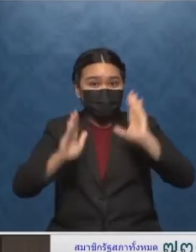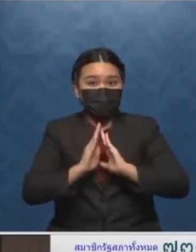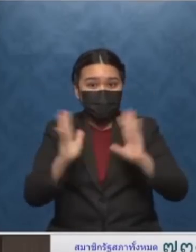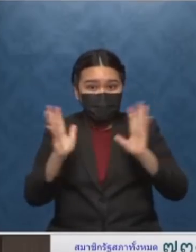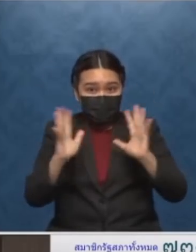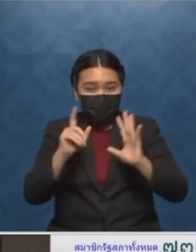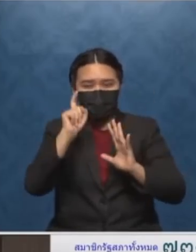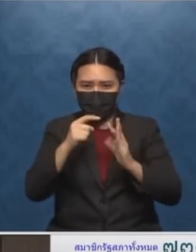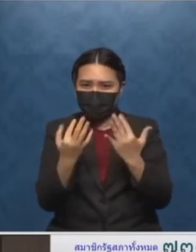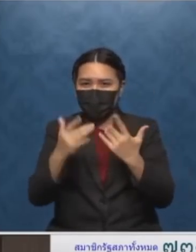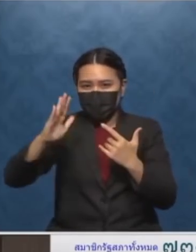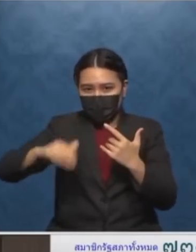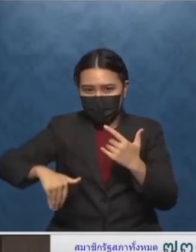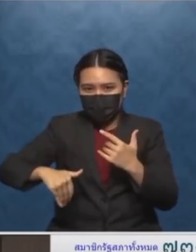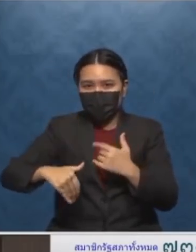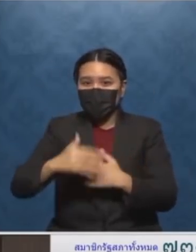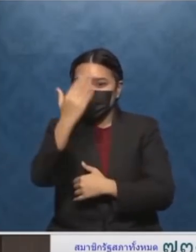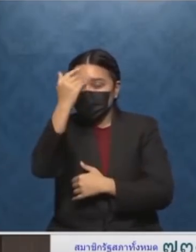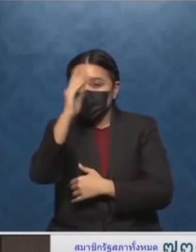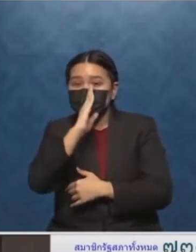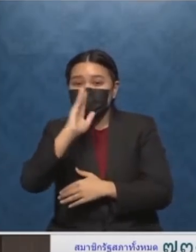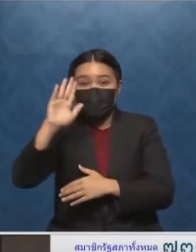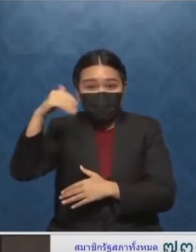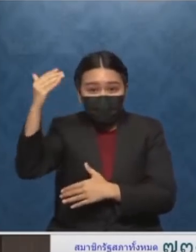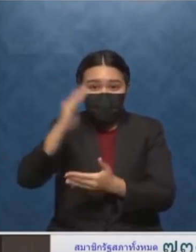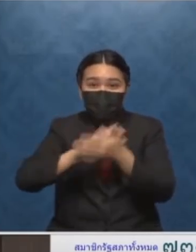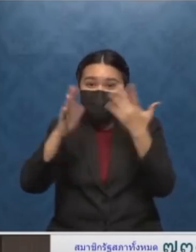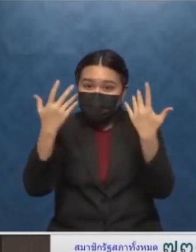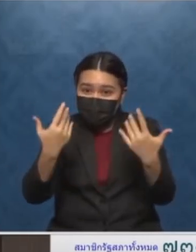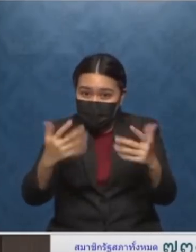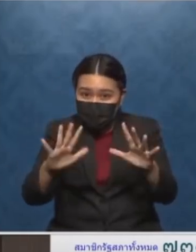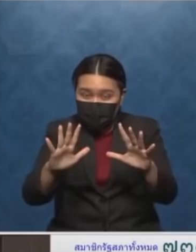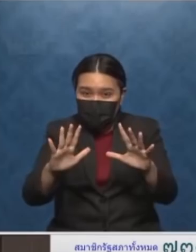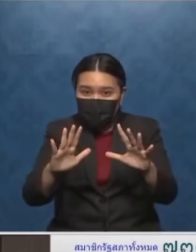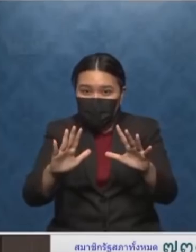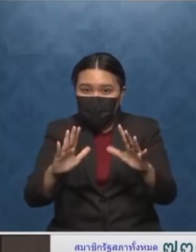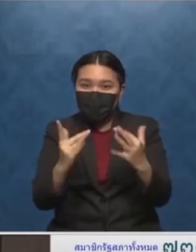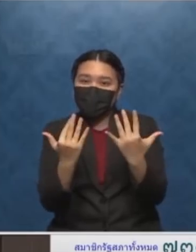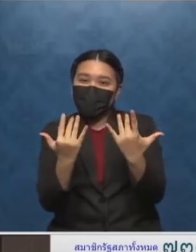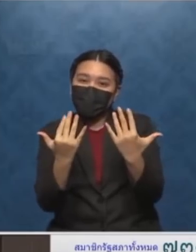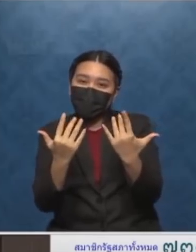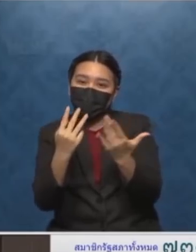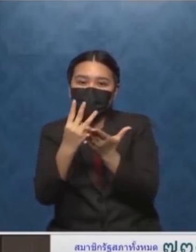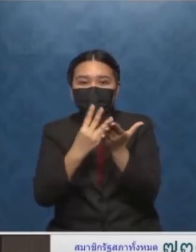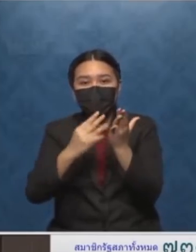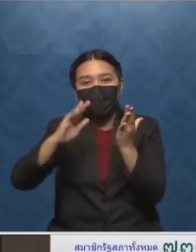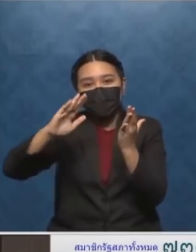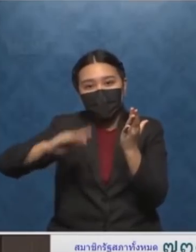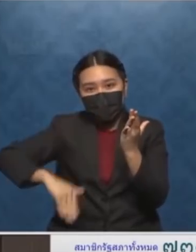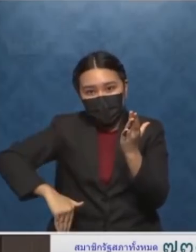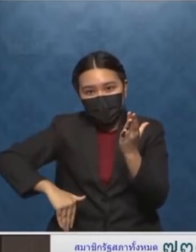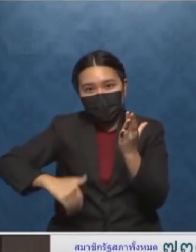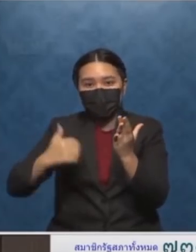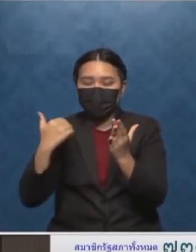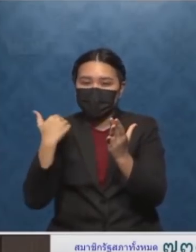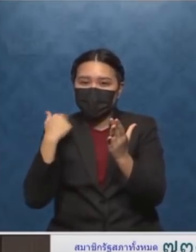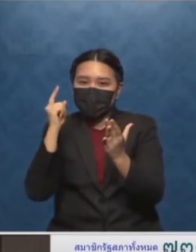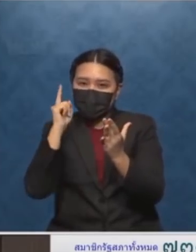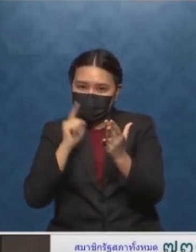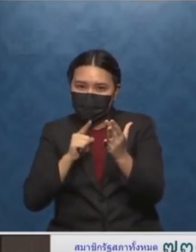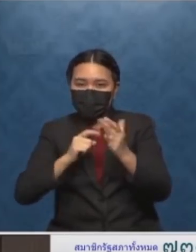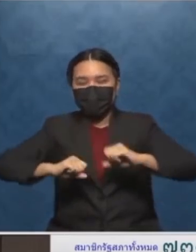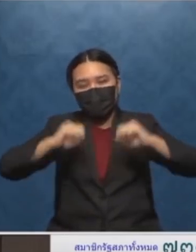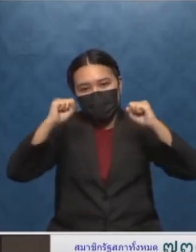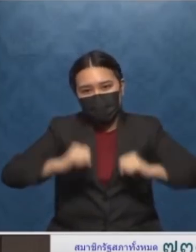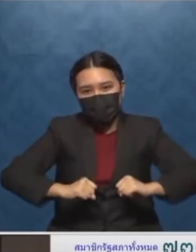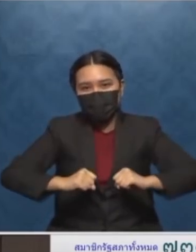เนี่ยเราจะมีสภาพอย่างนี้ครับเพราะว่าพอวาระที่จะต้องสู้ชนกันอย่